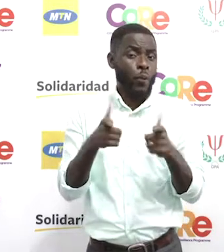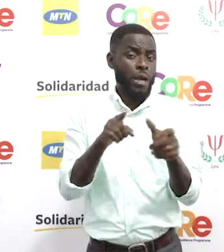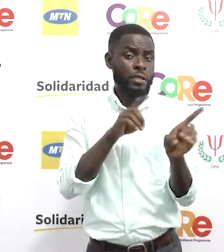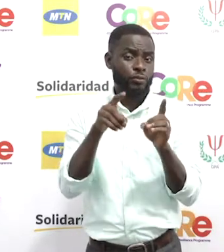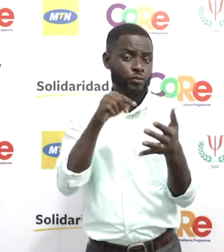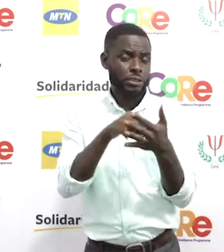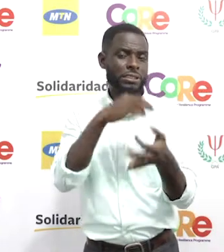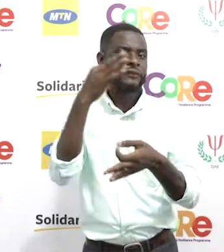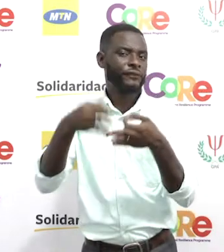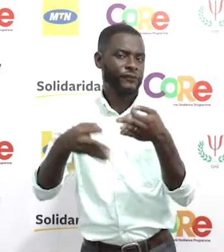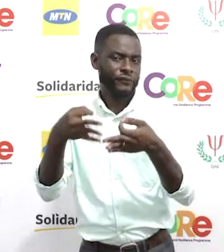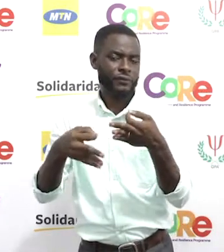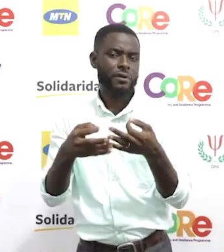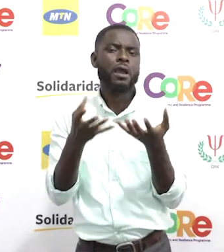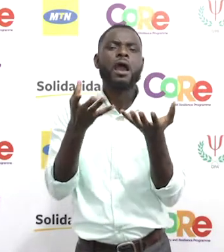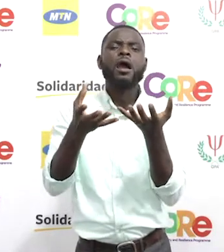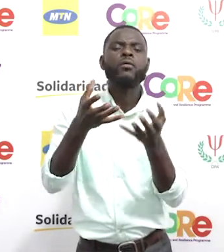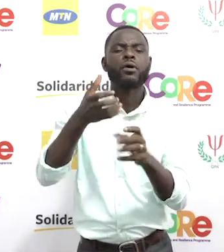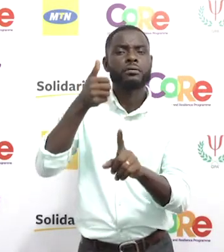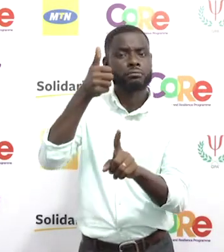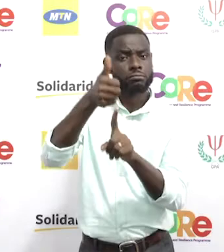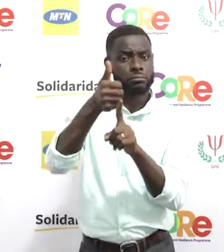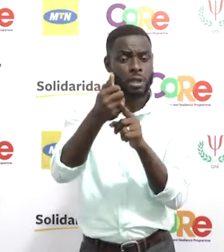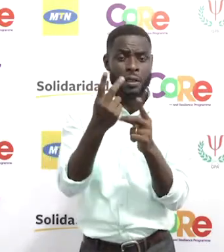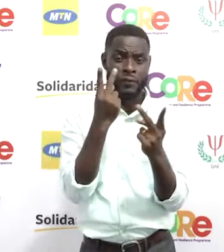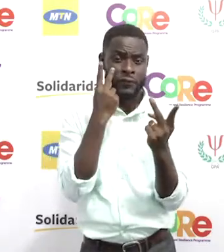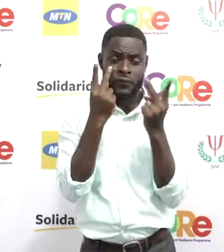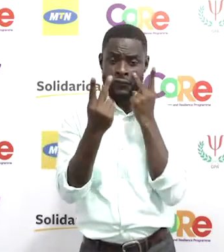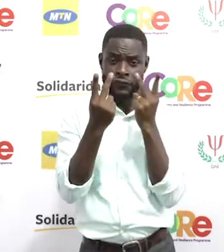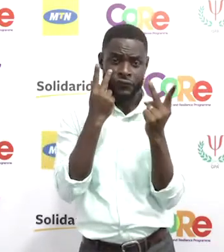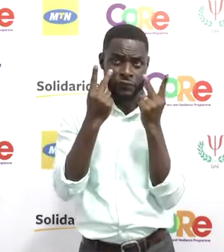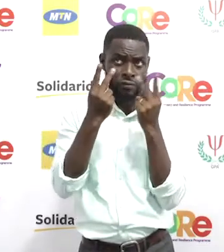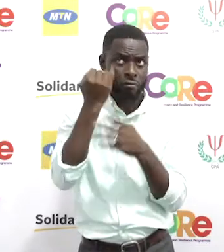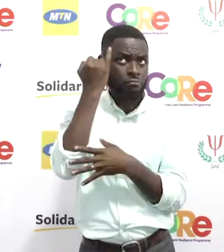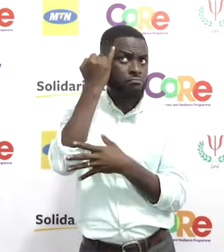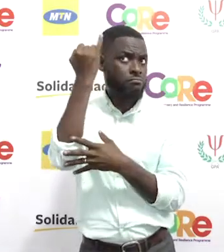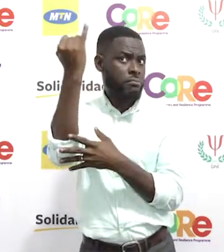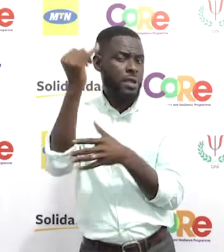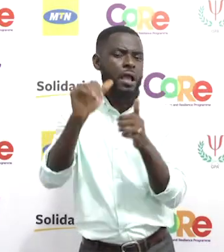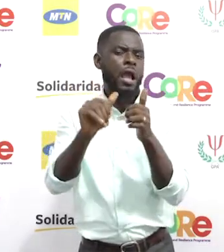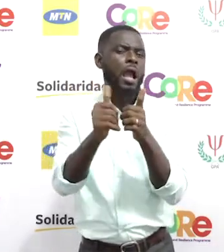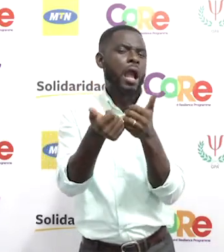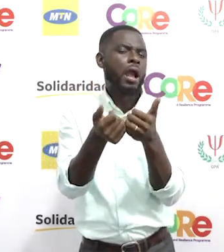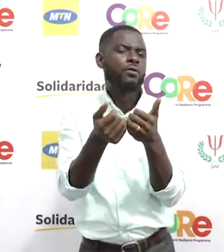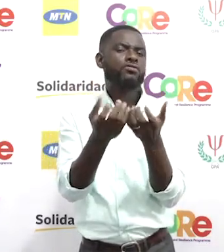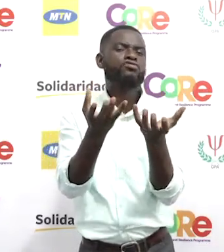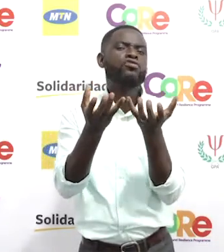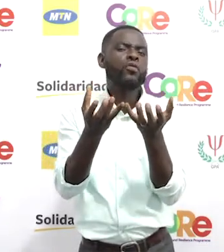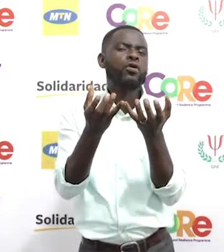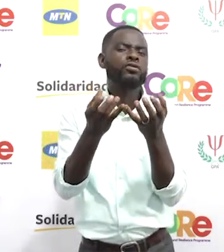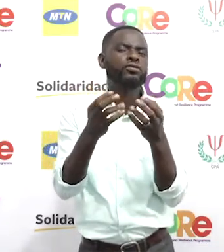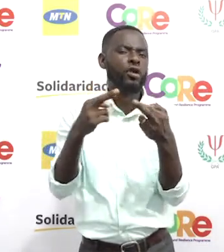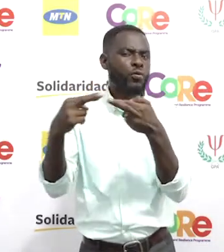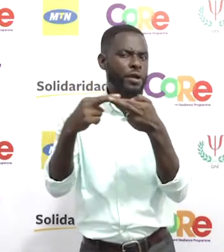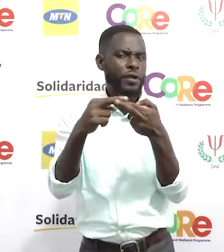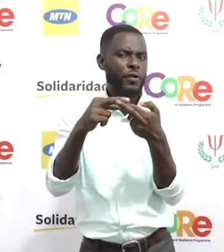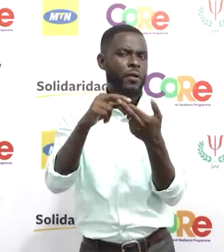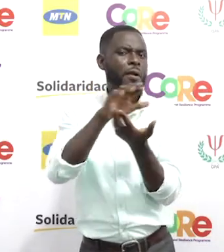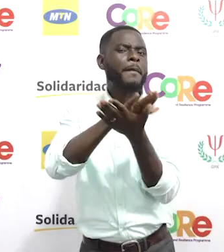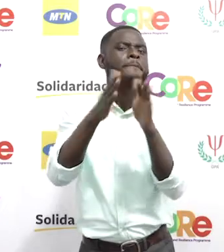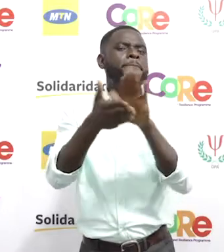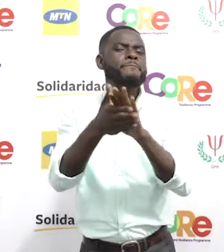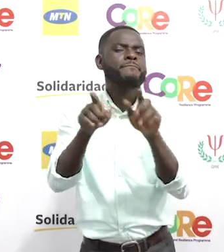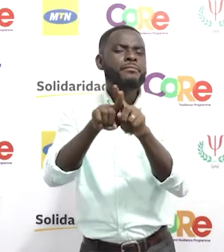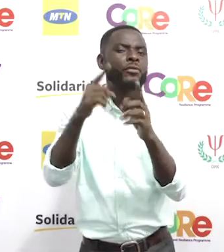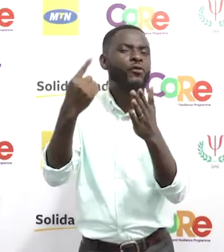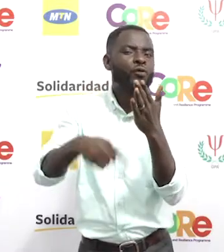a fe aha. Fe mo o yin. Ni oha e bamli. He. Oba anye ni oha o nanyo